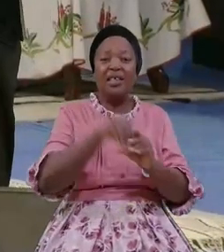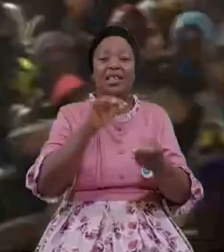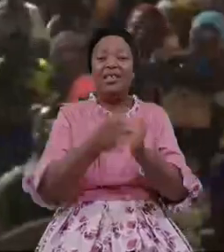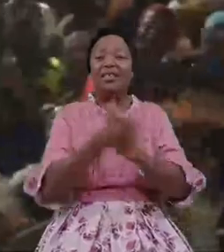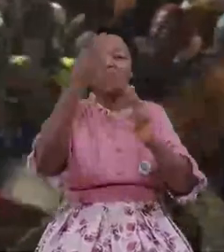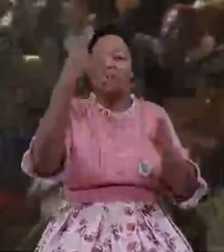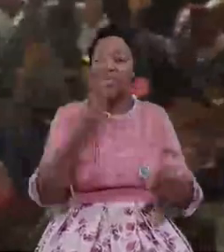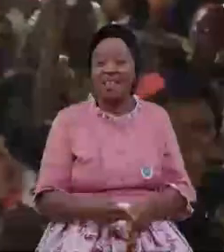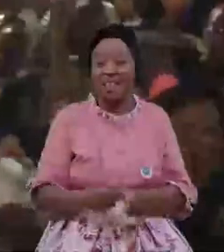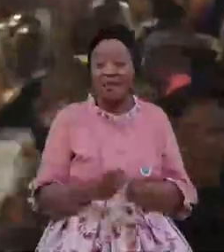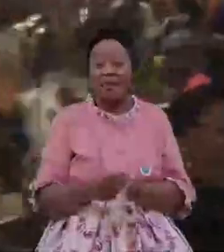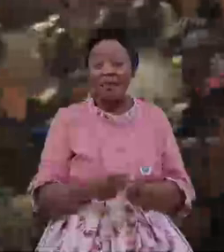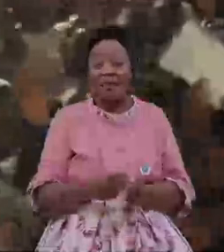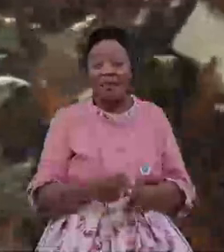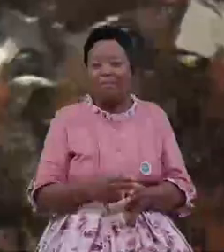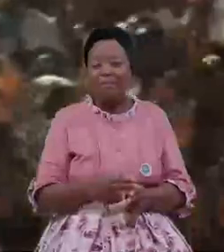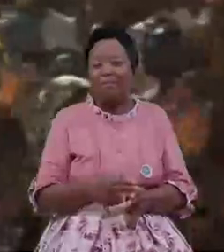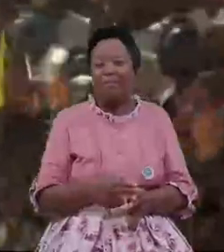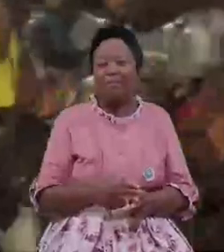soir au nom de